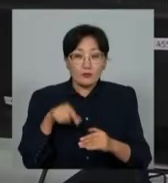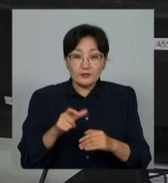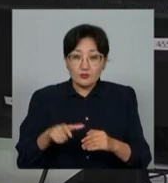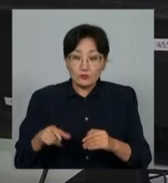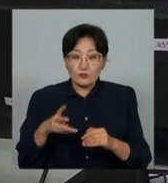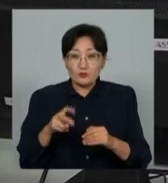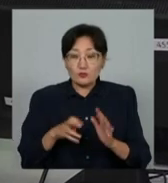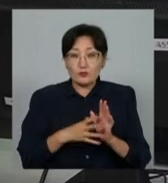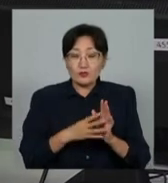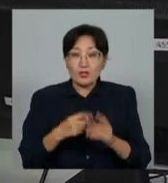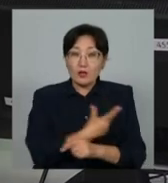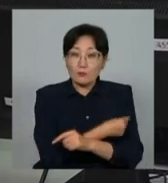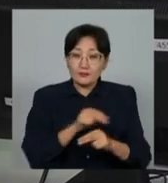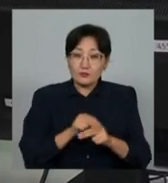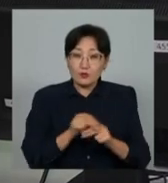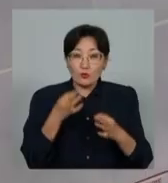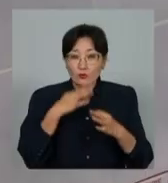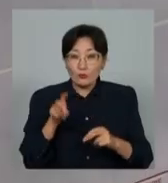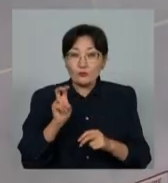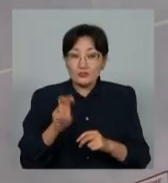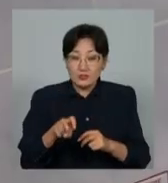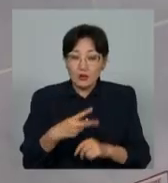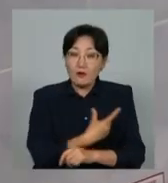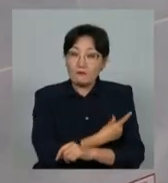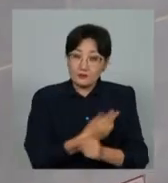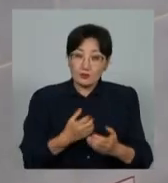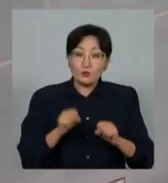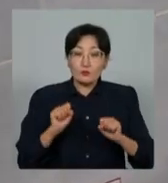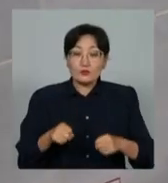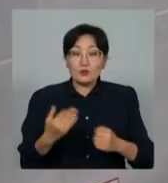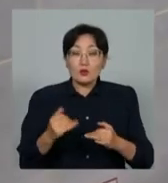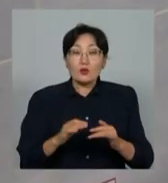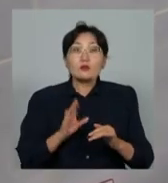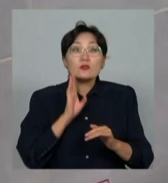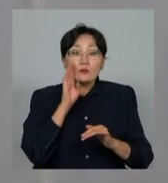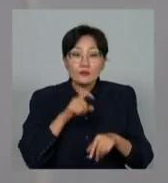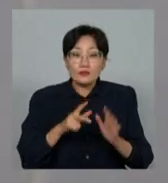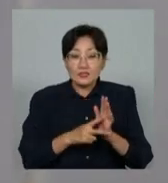қаладағы 208 егу пунктінің кез келгеніне барып вакцина салдыра алады. Олар таңғы сағат